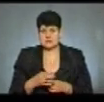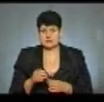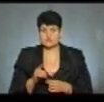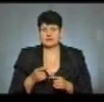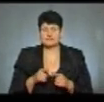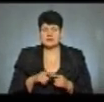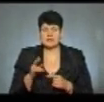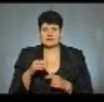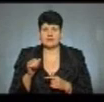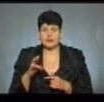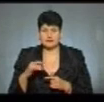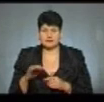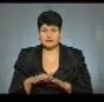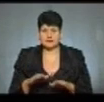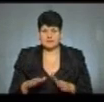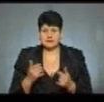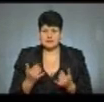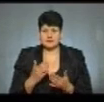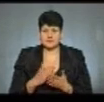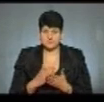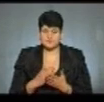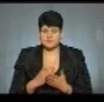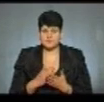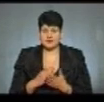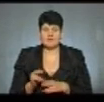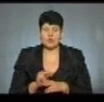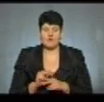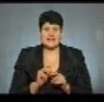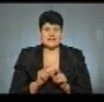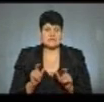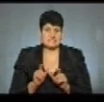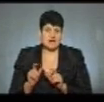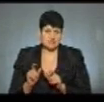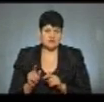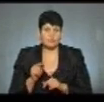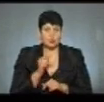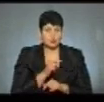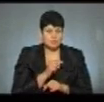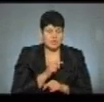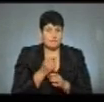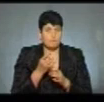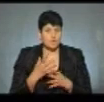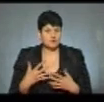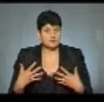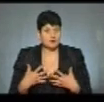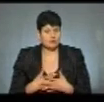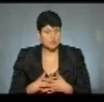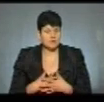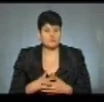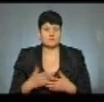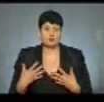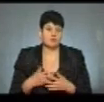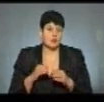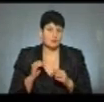тих даних дітей, які зараз перебувають в лікувальних закладах, чи це в них просто пневмонія, тому що пневмонія може